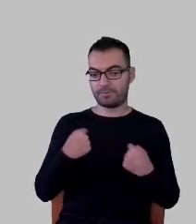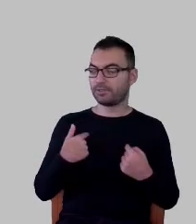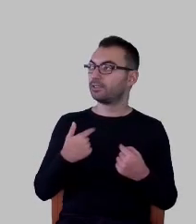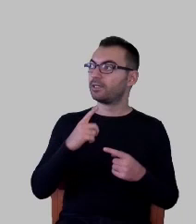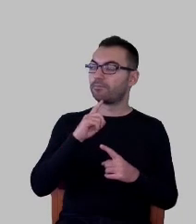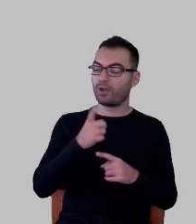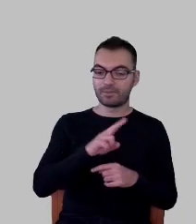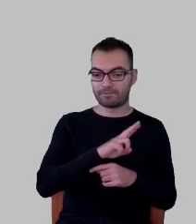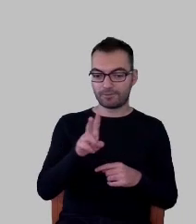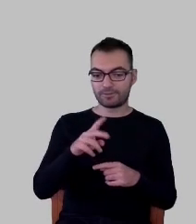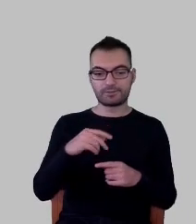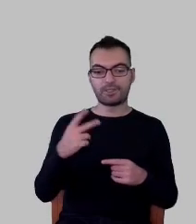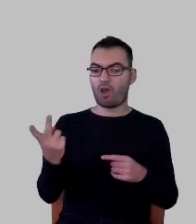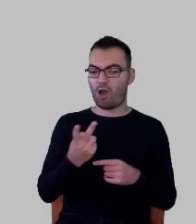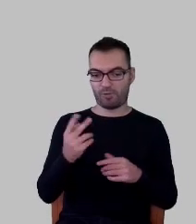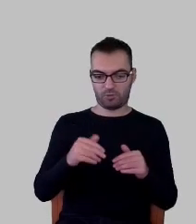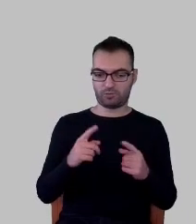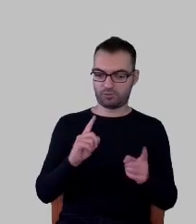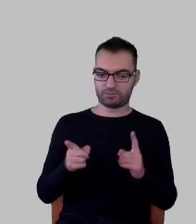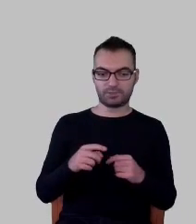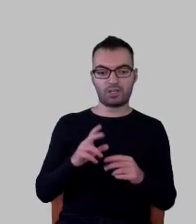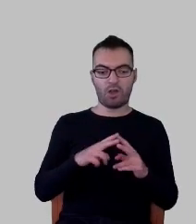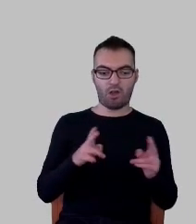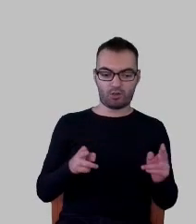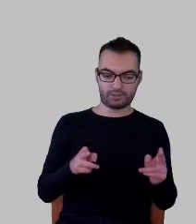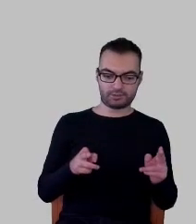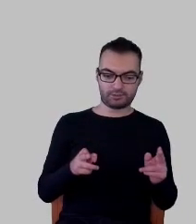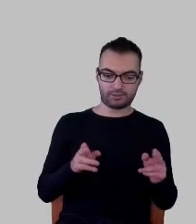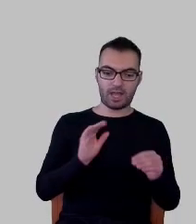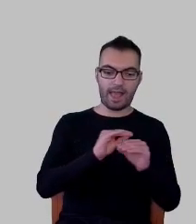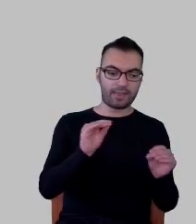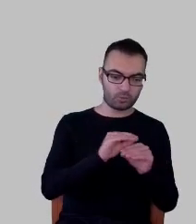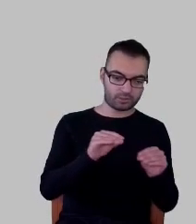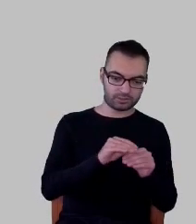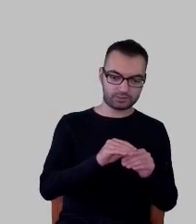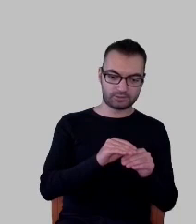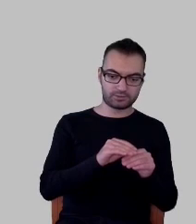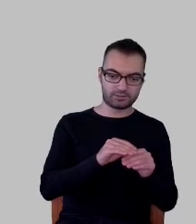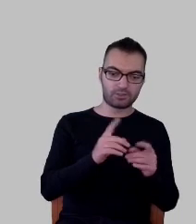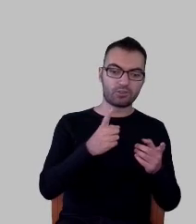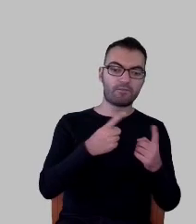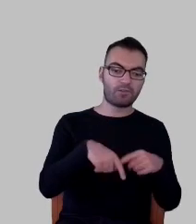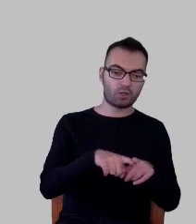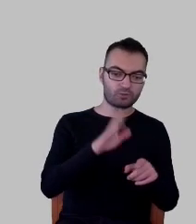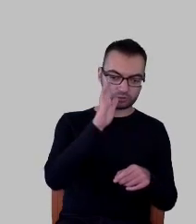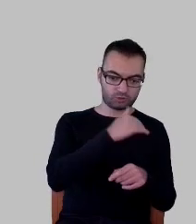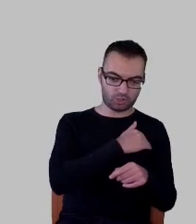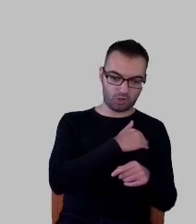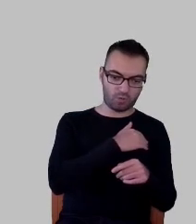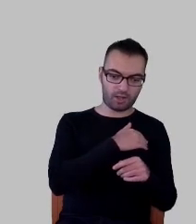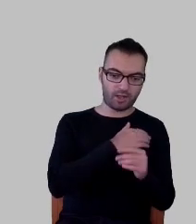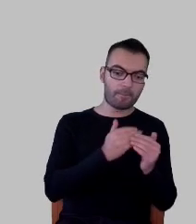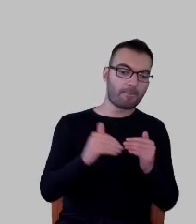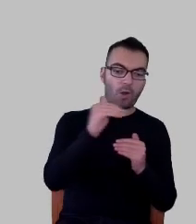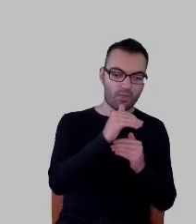rekomendujemy Państwu, żebyście wskazali obie możliwości, czyli na okres etapu edukacyjnego realizowanego w szkole ponadpodstawowej